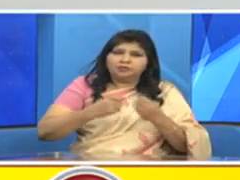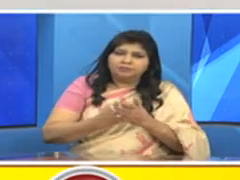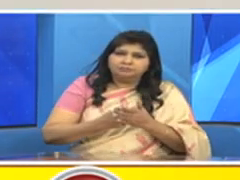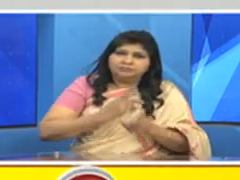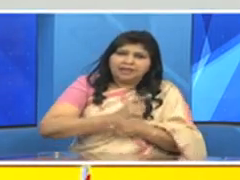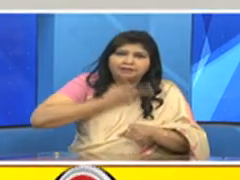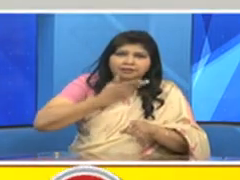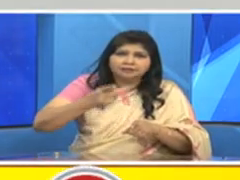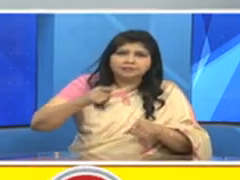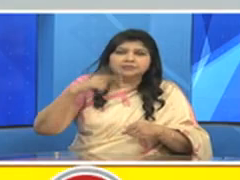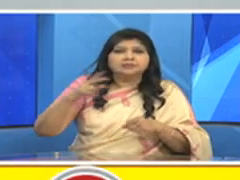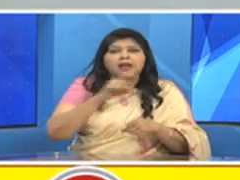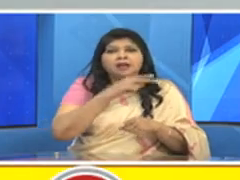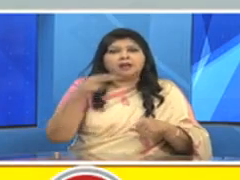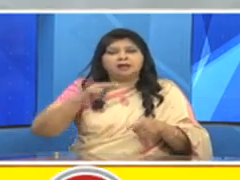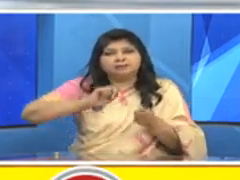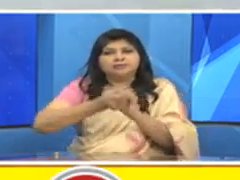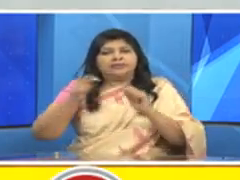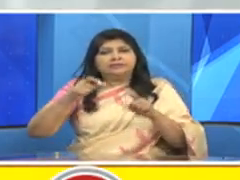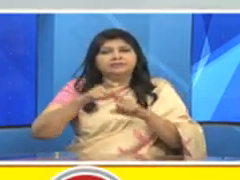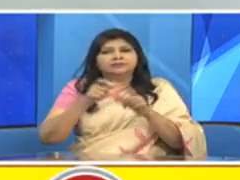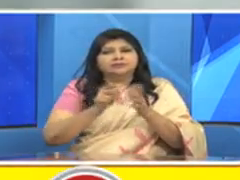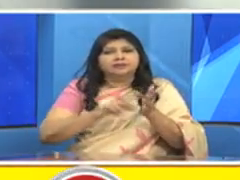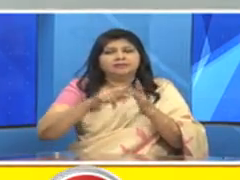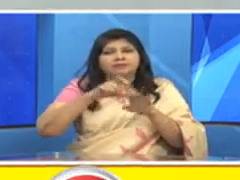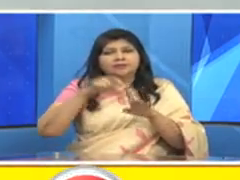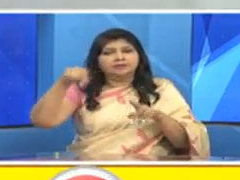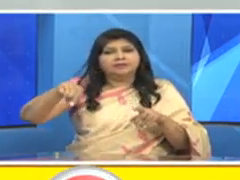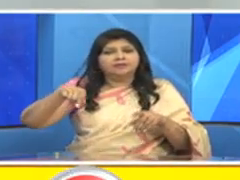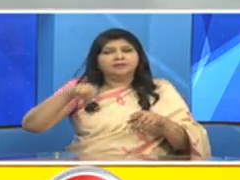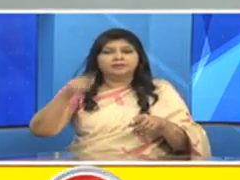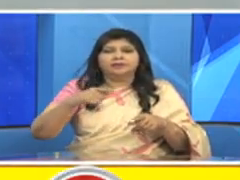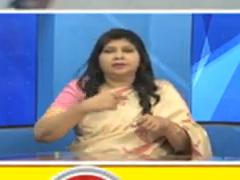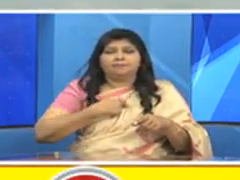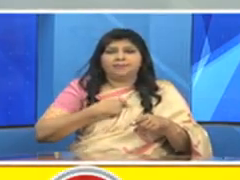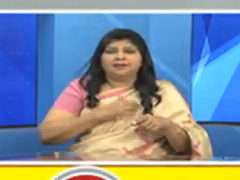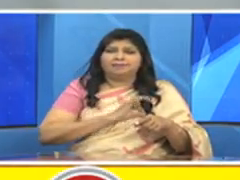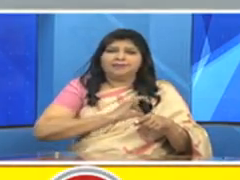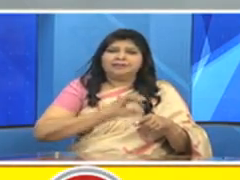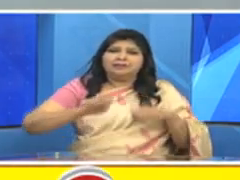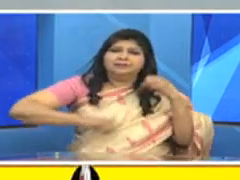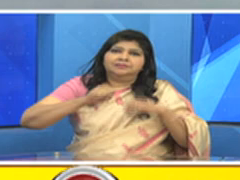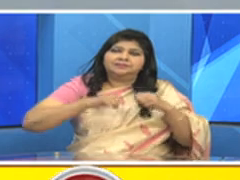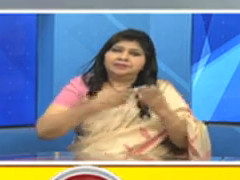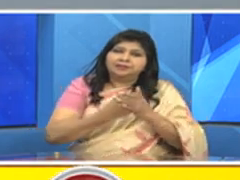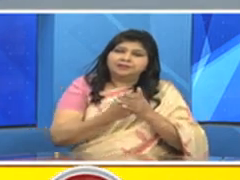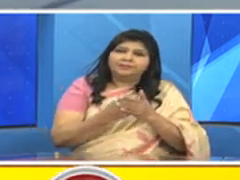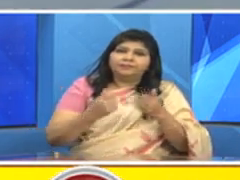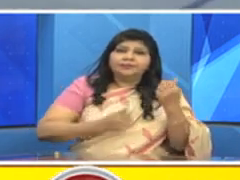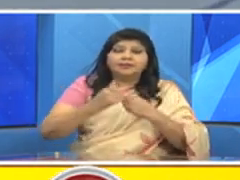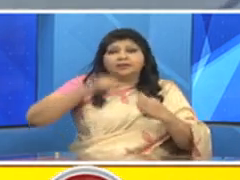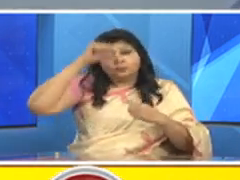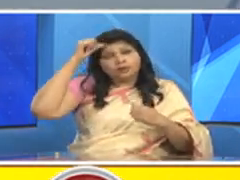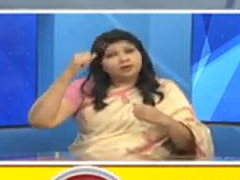मशहूर फुटबॉलर के नाम पर उनका नाम रख दिया, लेकिन इनका मन तो साइकिलिंग में रमा हुआ था। खेलो इंडिया स्कीम